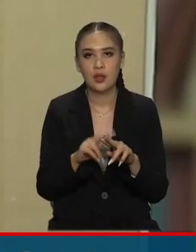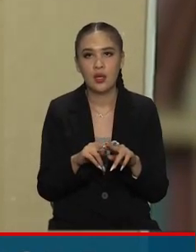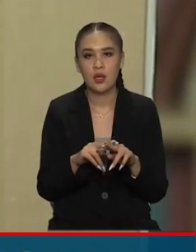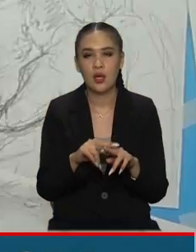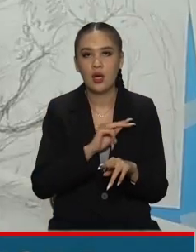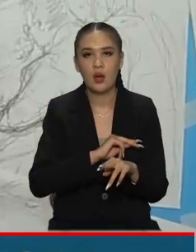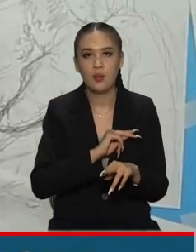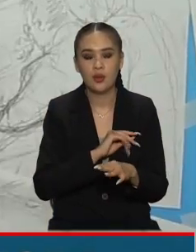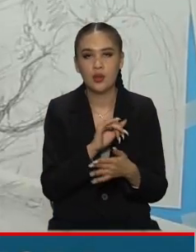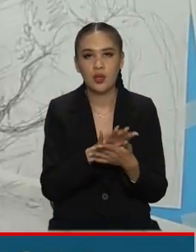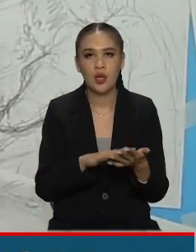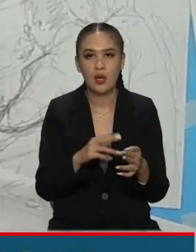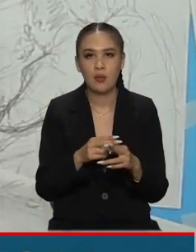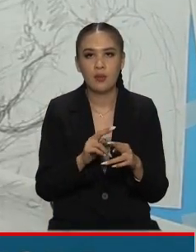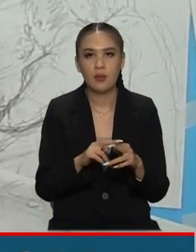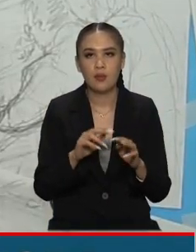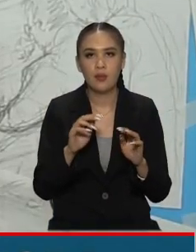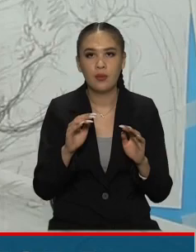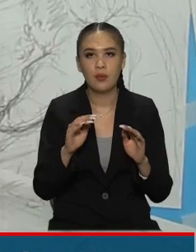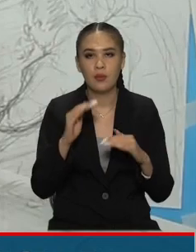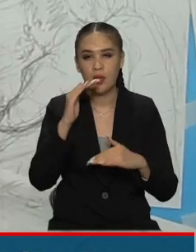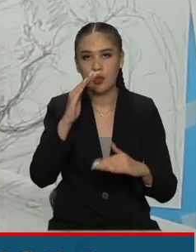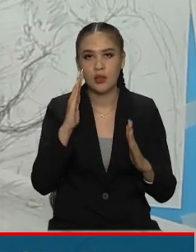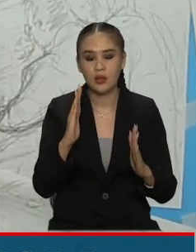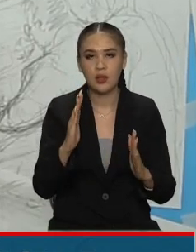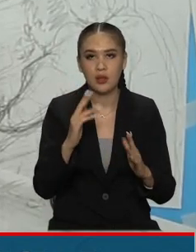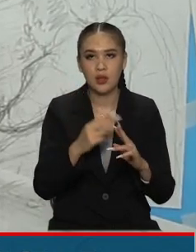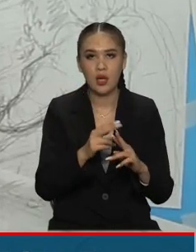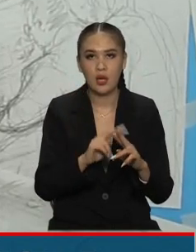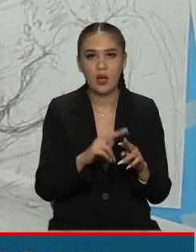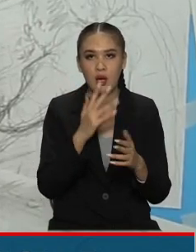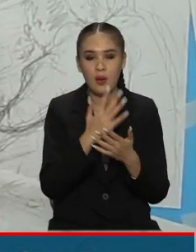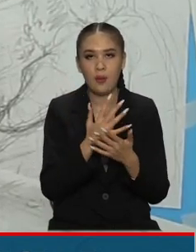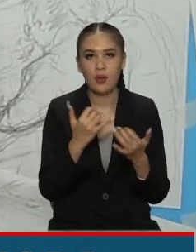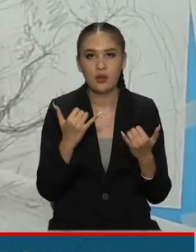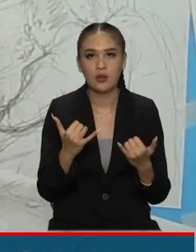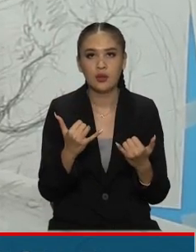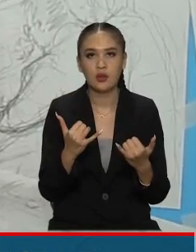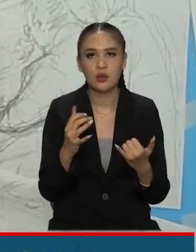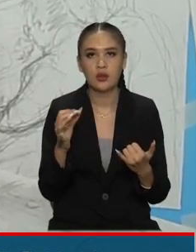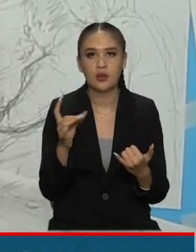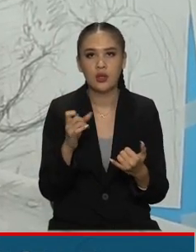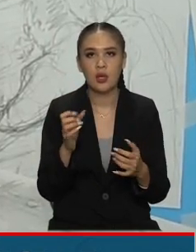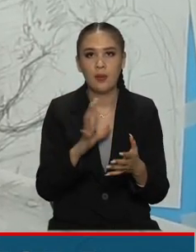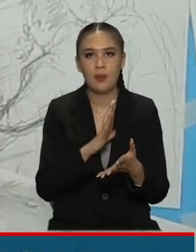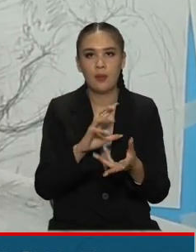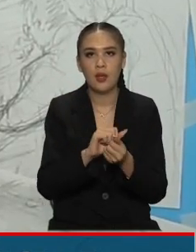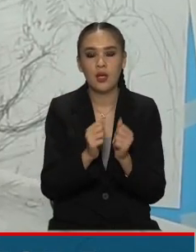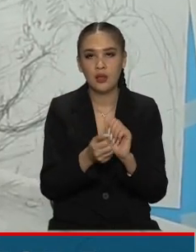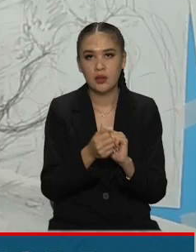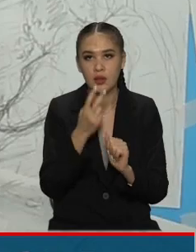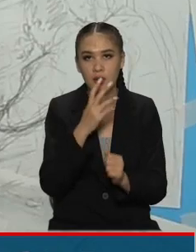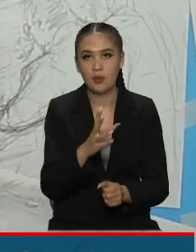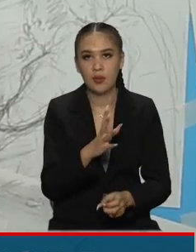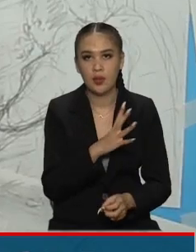работа. Вот портрет, который создан у нас сейчас из скульптурного пластилина. Мы его